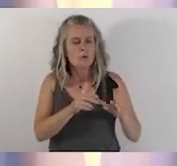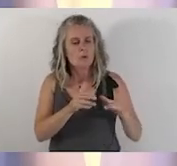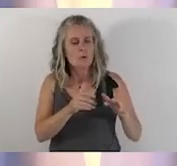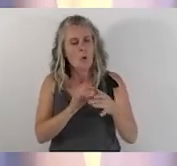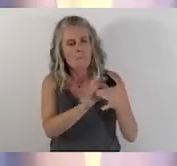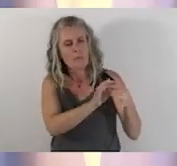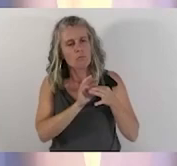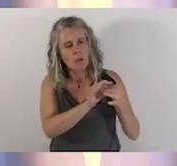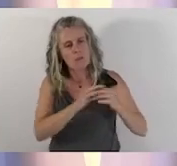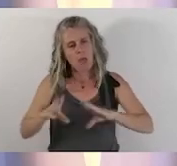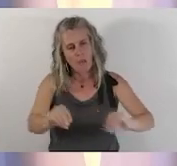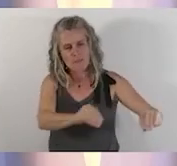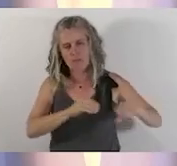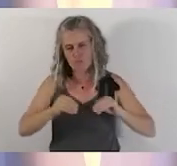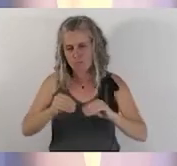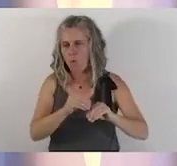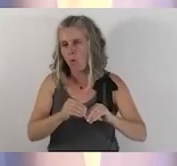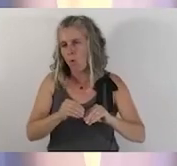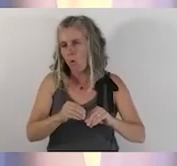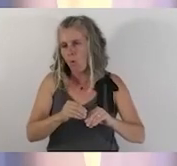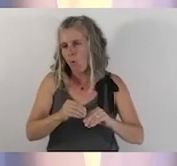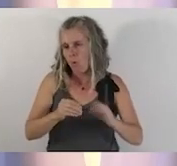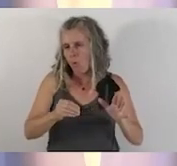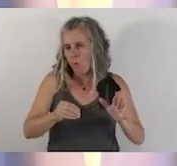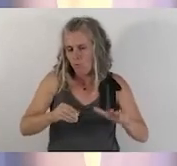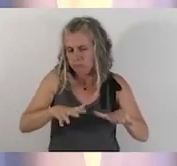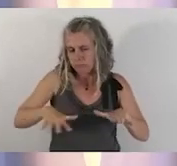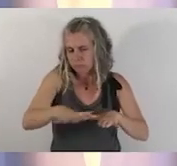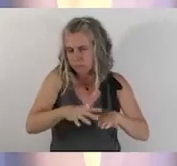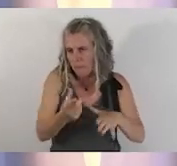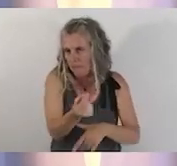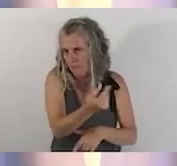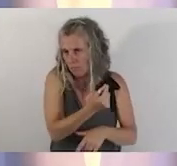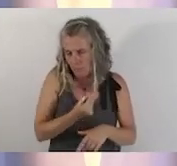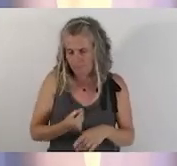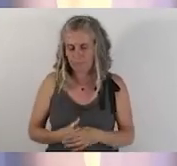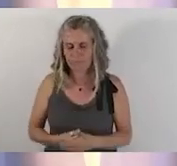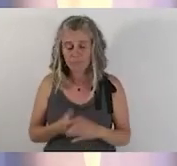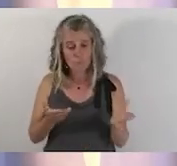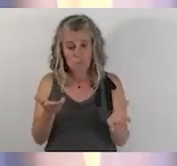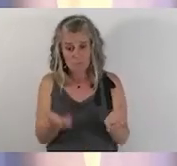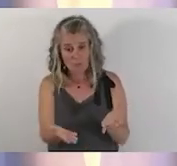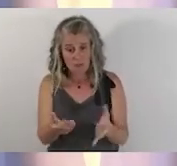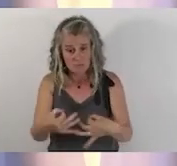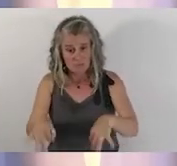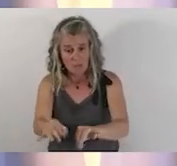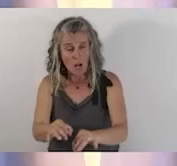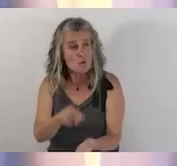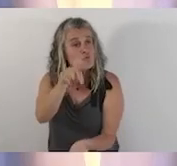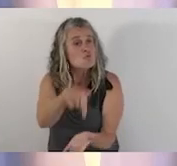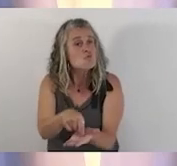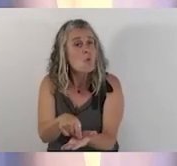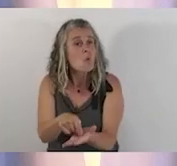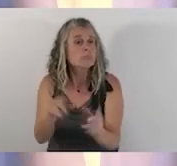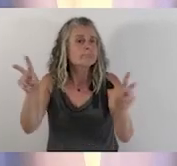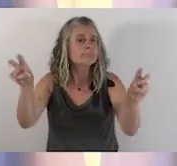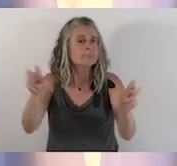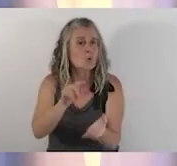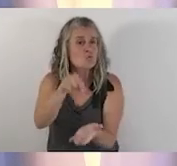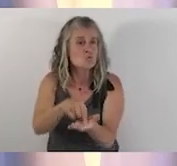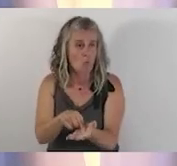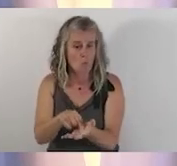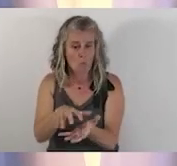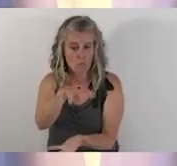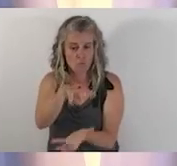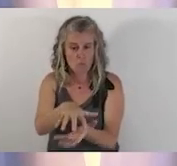avis des architectes, pour dessiner en fait ce lieu ressource que nous installerons dans les mois qui viennent, si